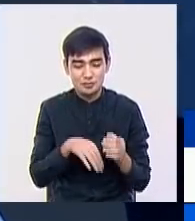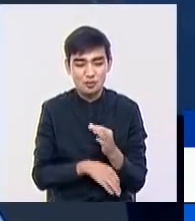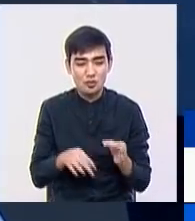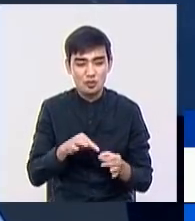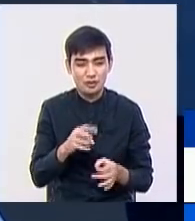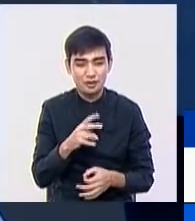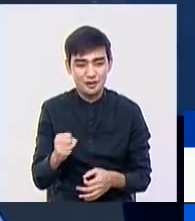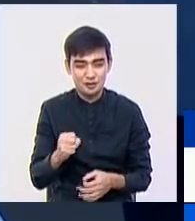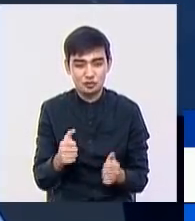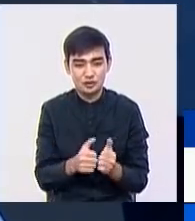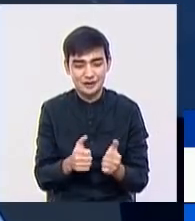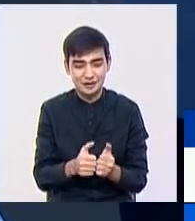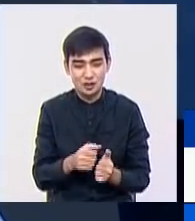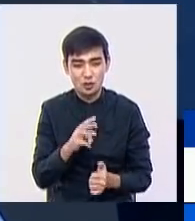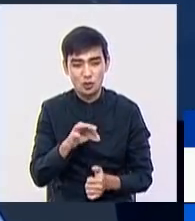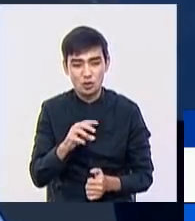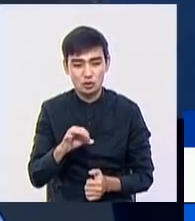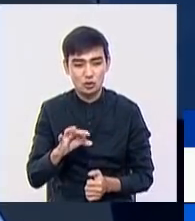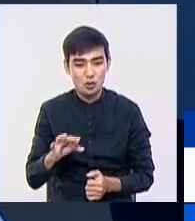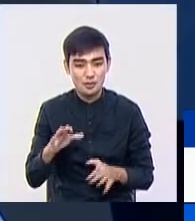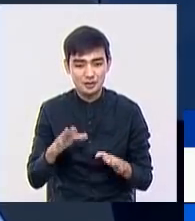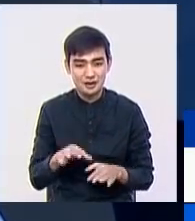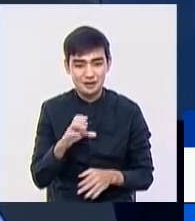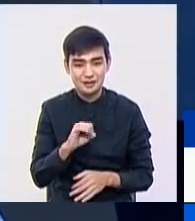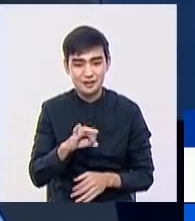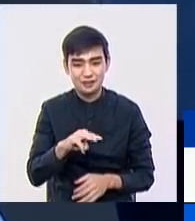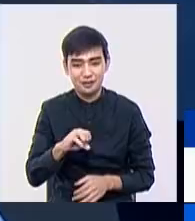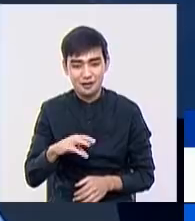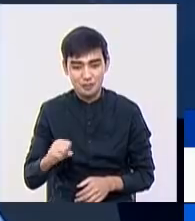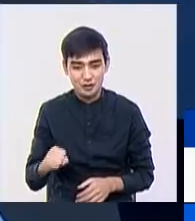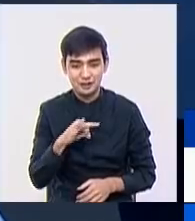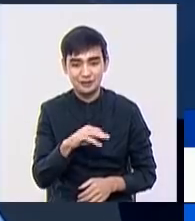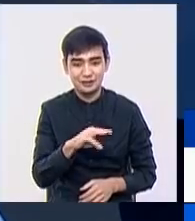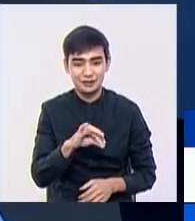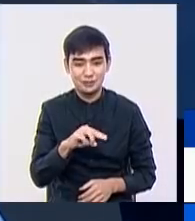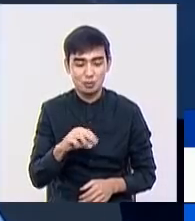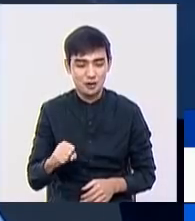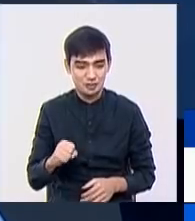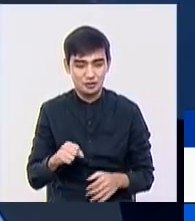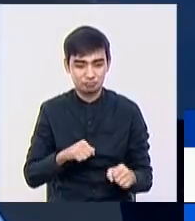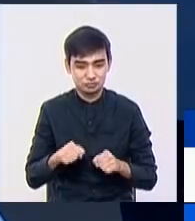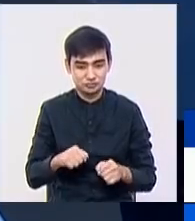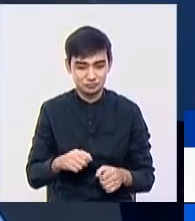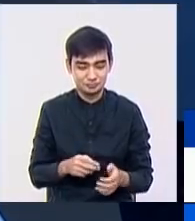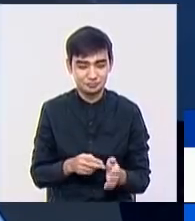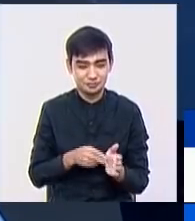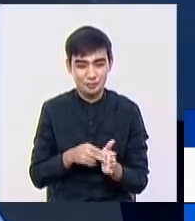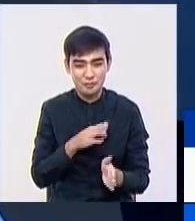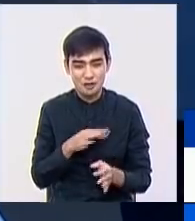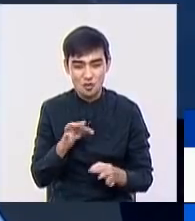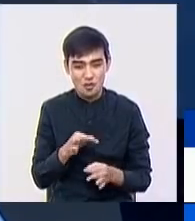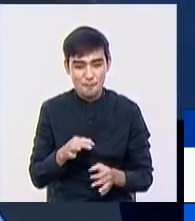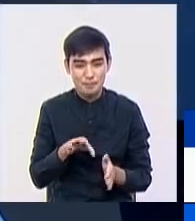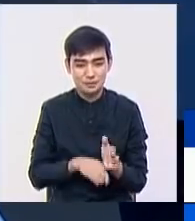на соседние с Токио префектуры Сайтама и Тиба. Из-за землетрясения сошел с рельсов беспилотный